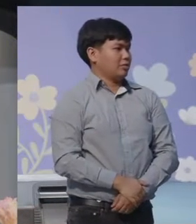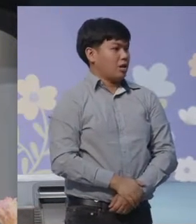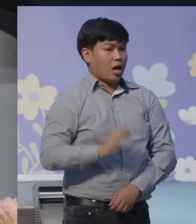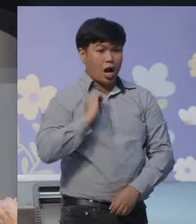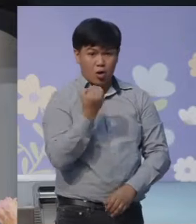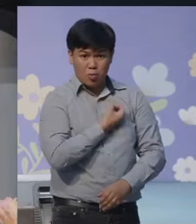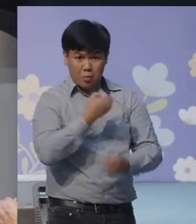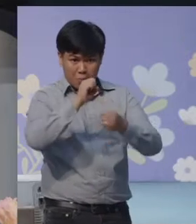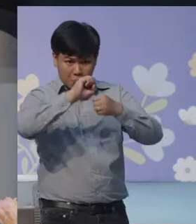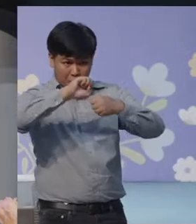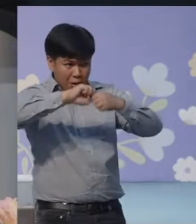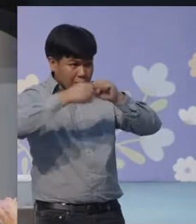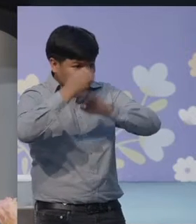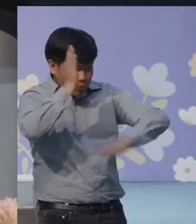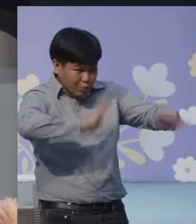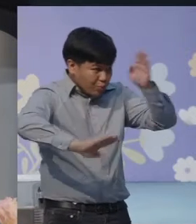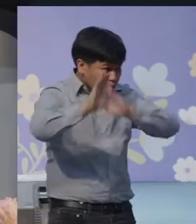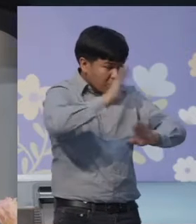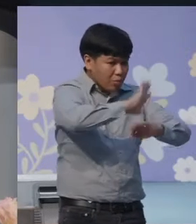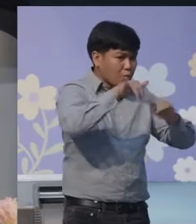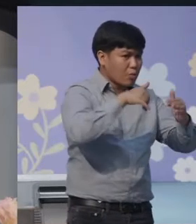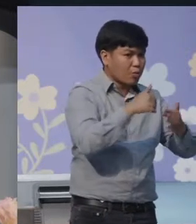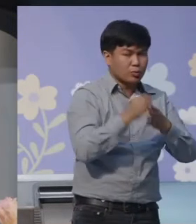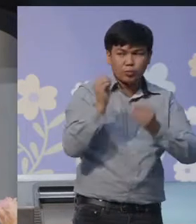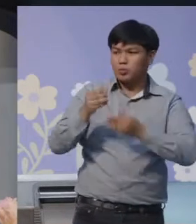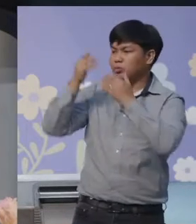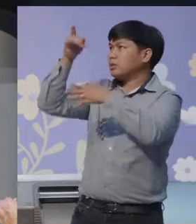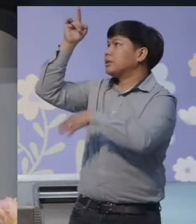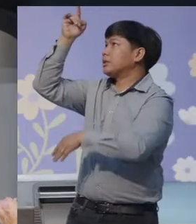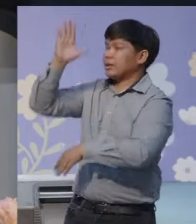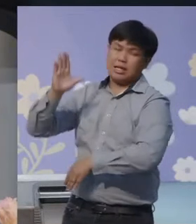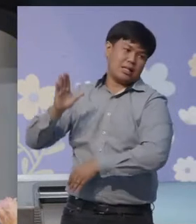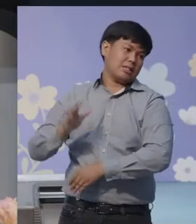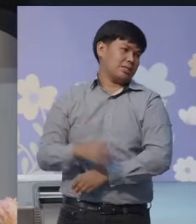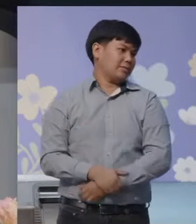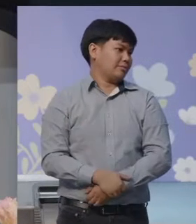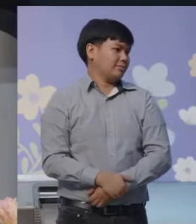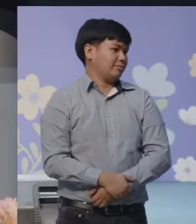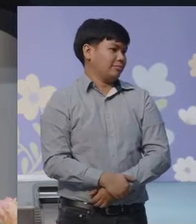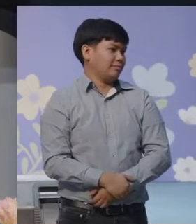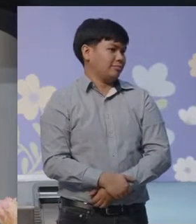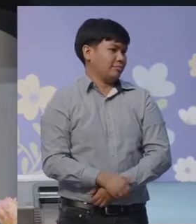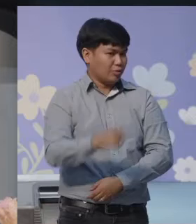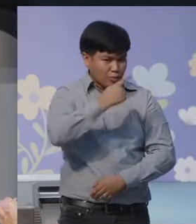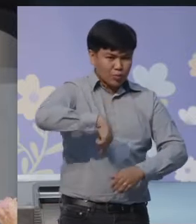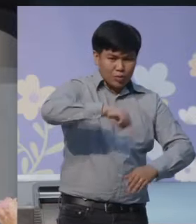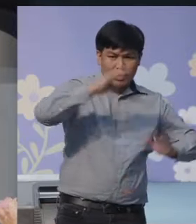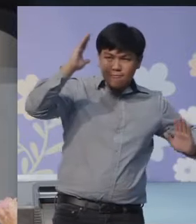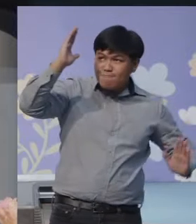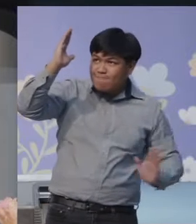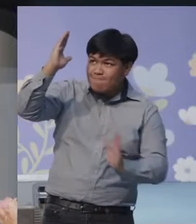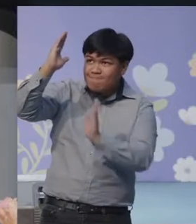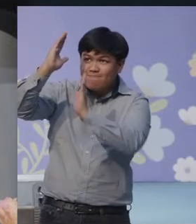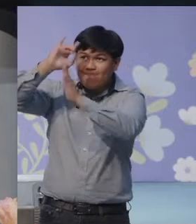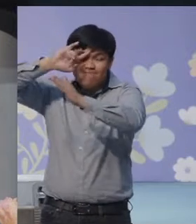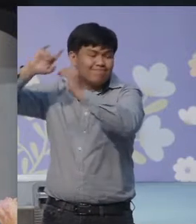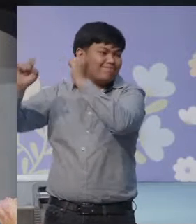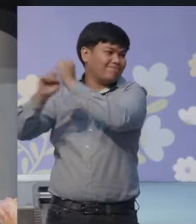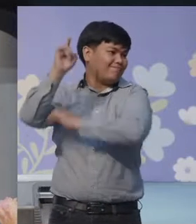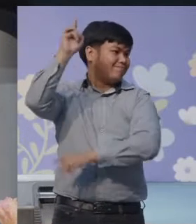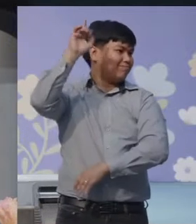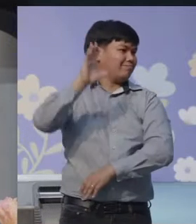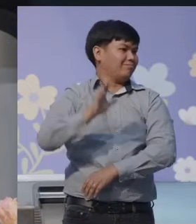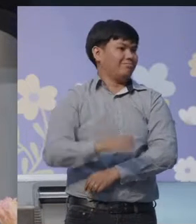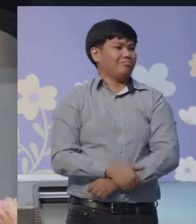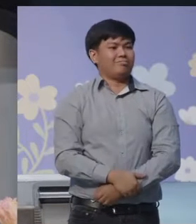Ginagamit ng Panginoon ang ating dalamhati upang tayo ay lumapit at magtiwala sa